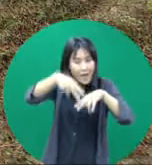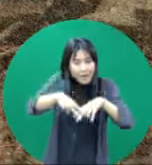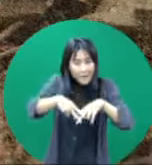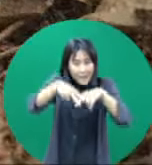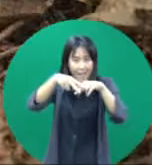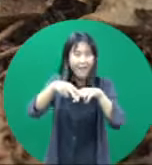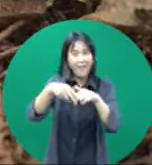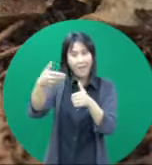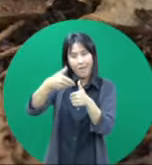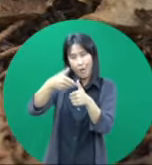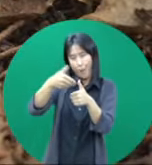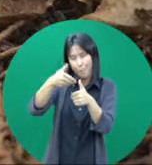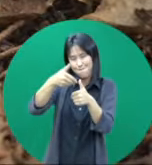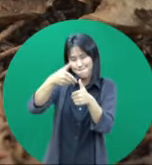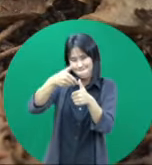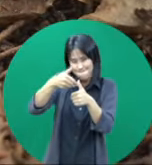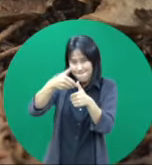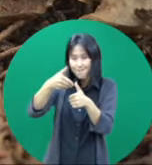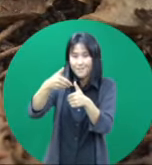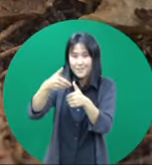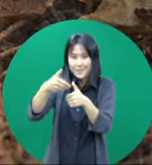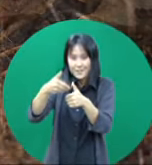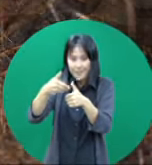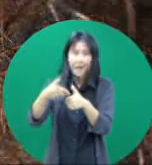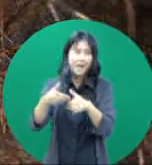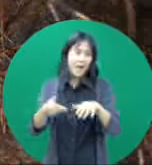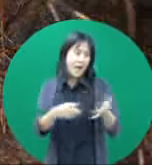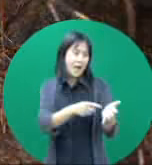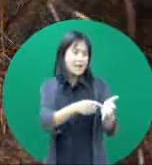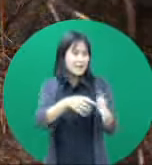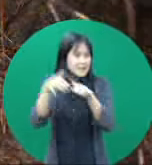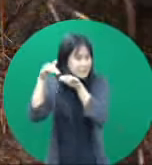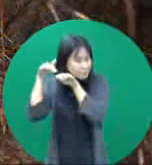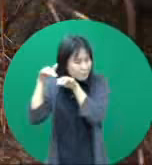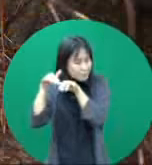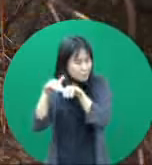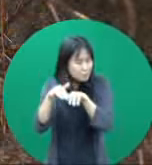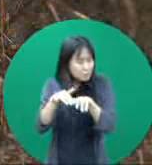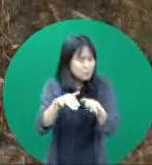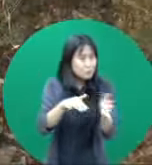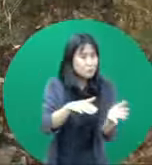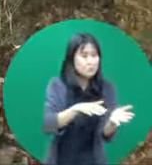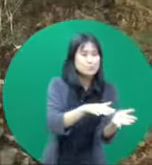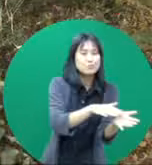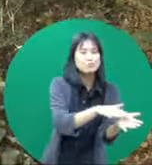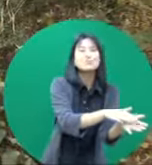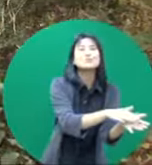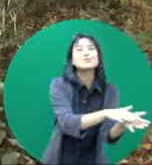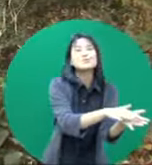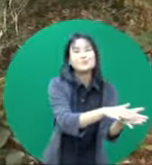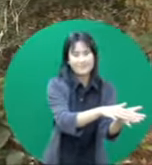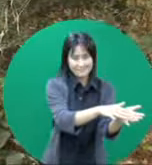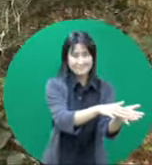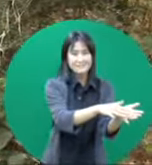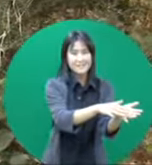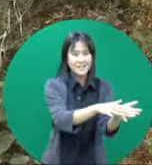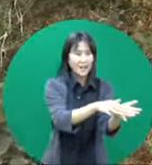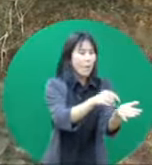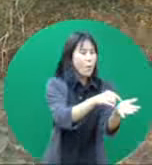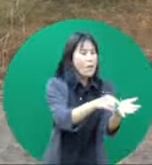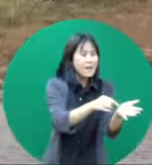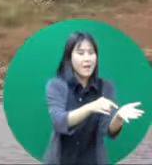え、窒素やミネラルなどを補いながら良質な水を生成し、時間をかけて海へ流れます